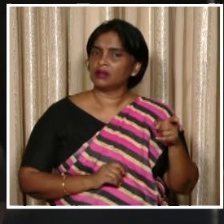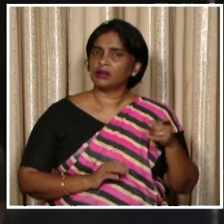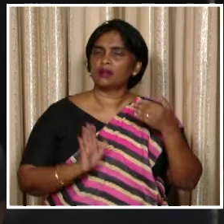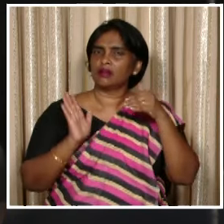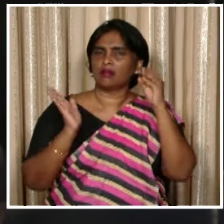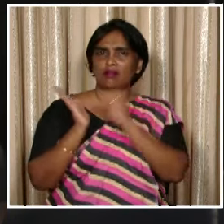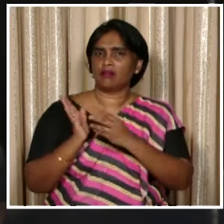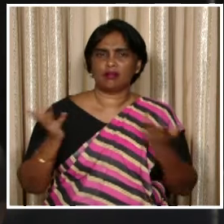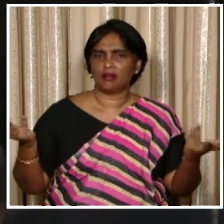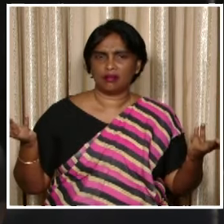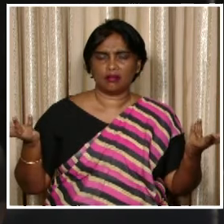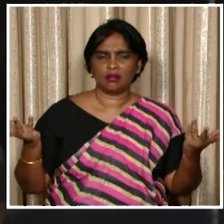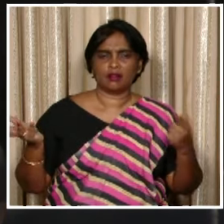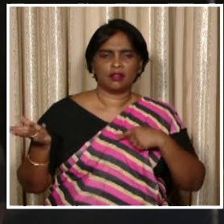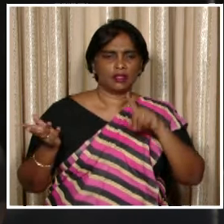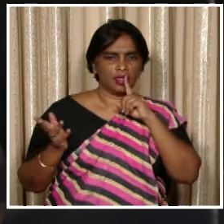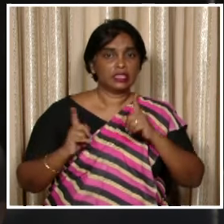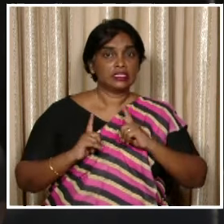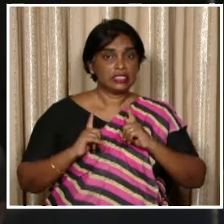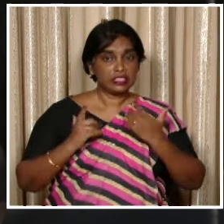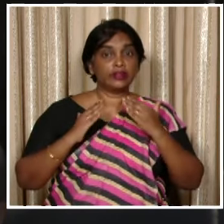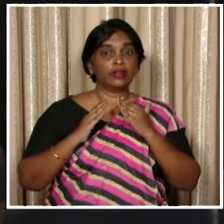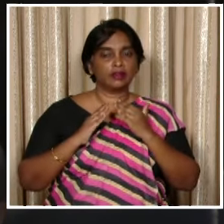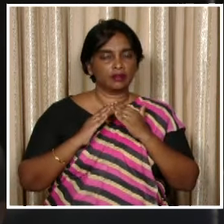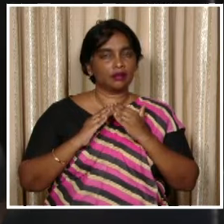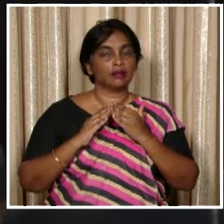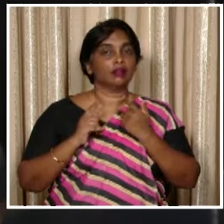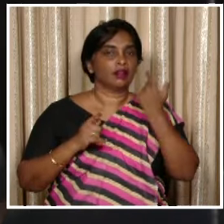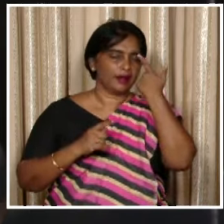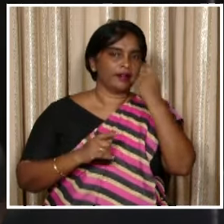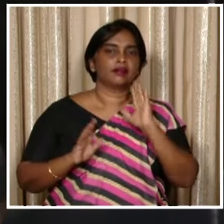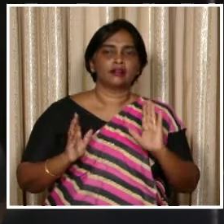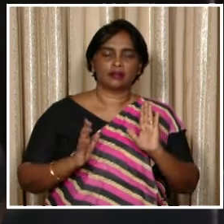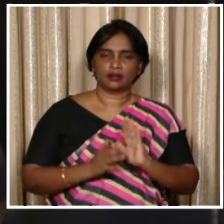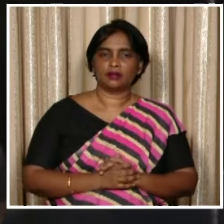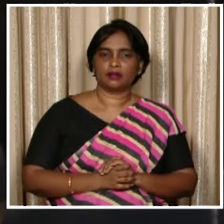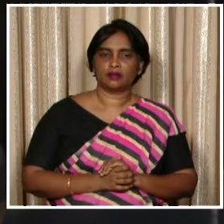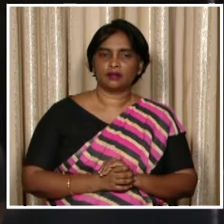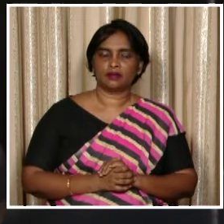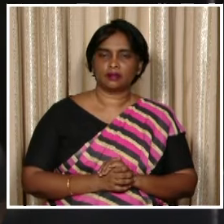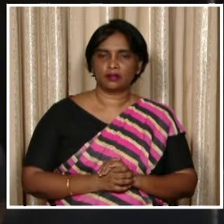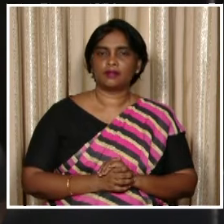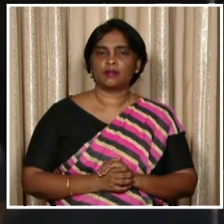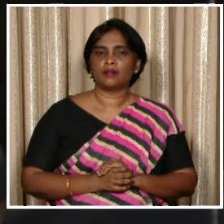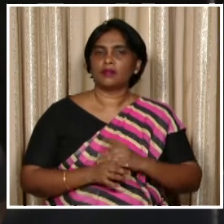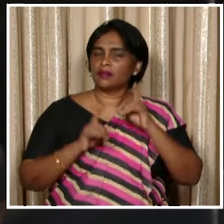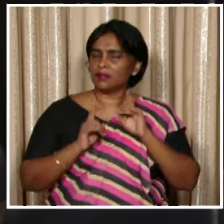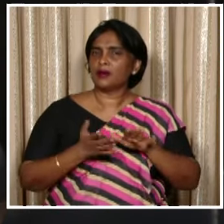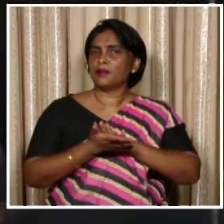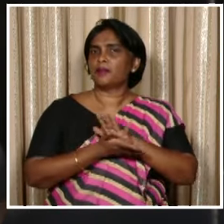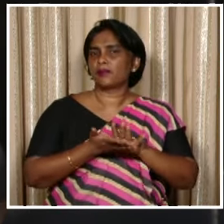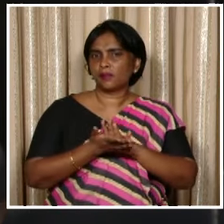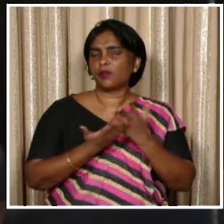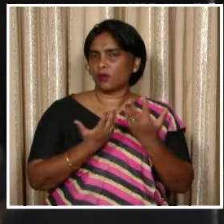නැහැ. මේකේ තියෙන්නේ ජීවත් වෙන ගෙදරට බද්දක් ගහනවා කියලා. හරි, එතකොට මේක පැහැදිලි